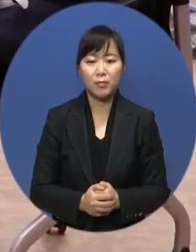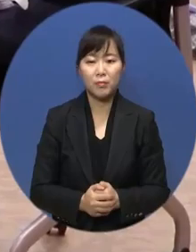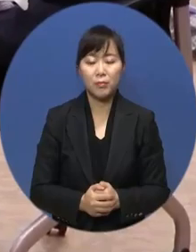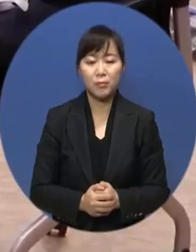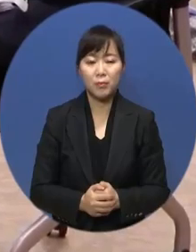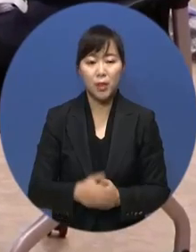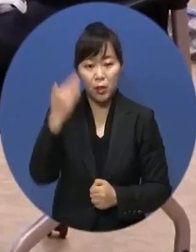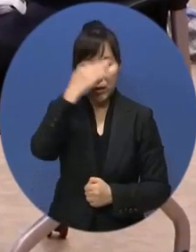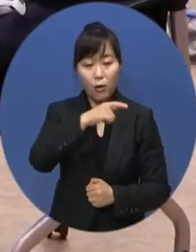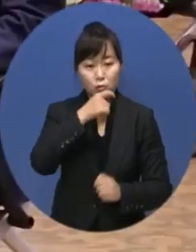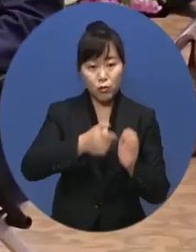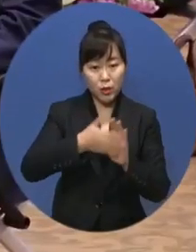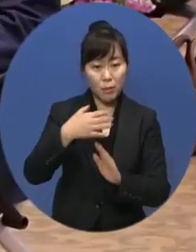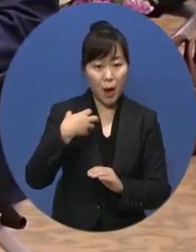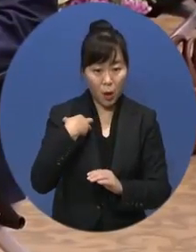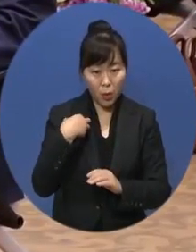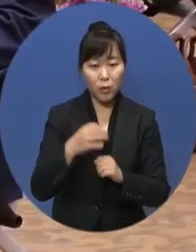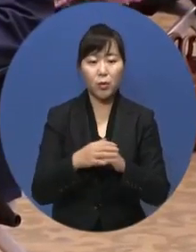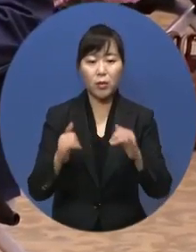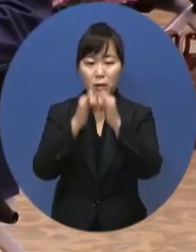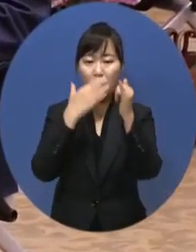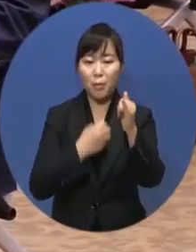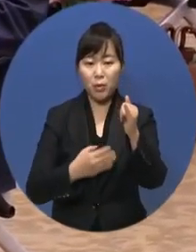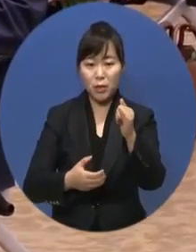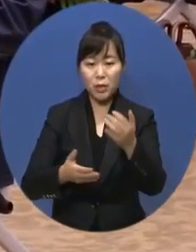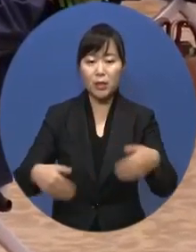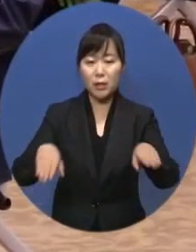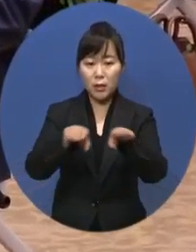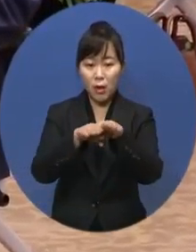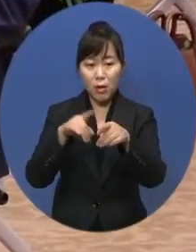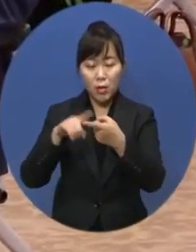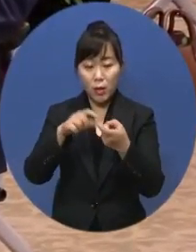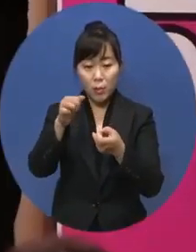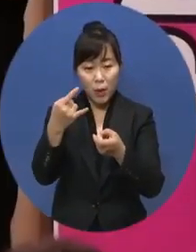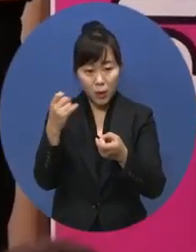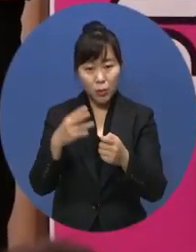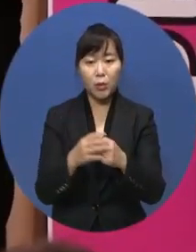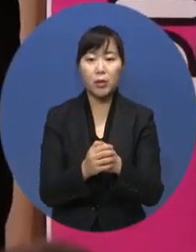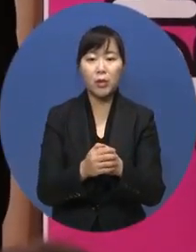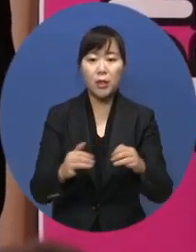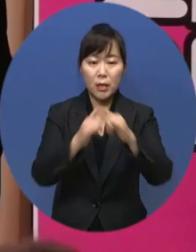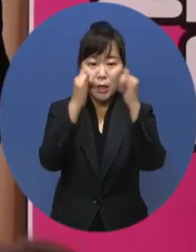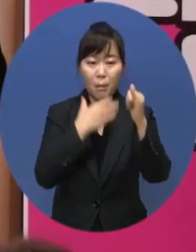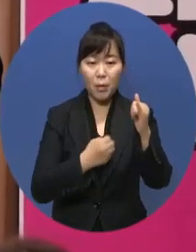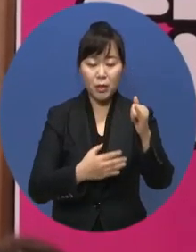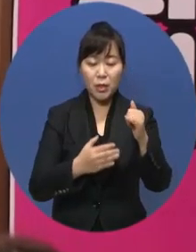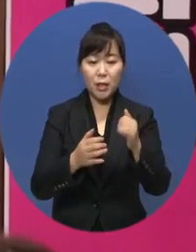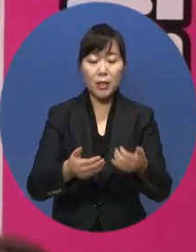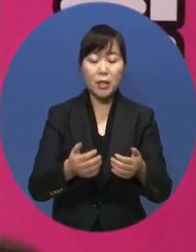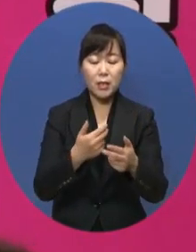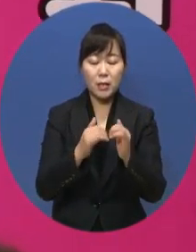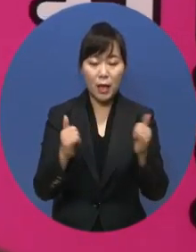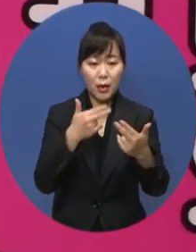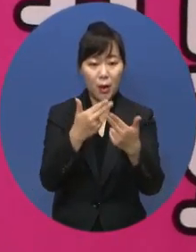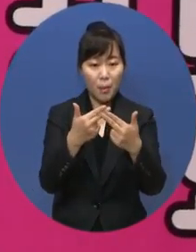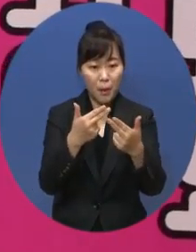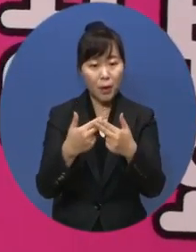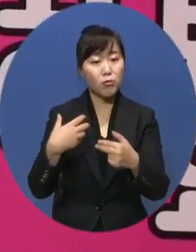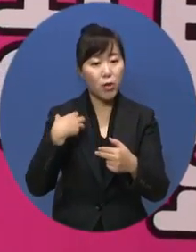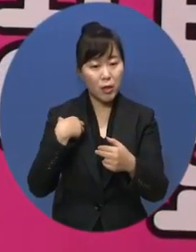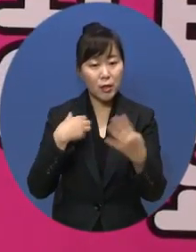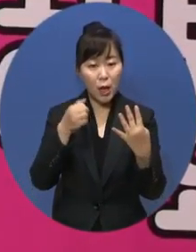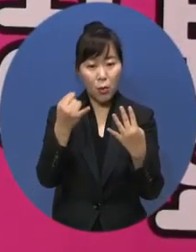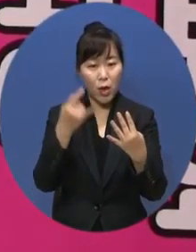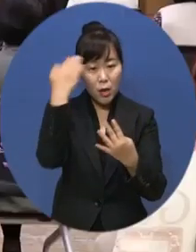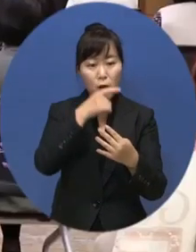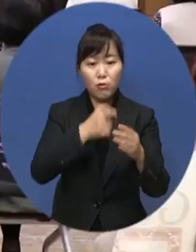여수시가 주최하고 여수시 사회복지시설 연합회와 사회복지사 협회가 주관한 제4회